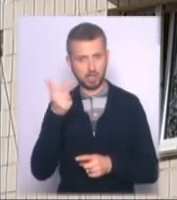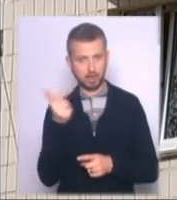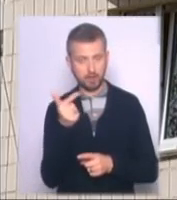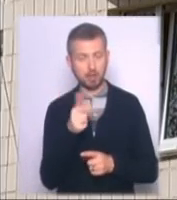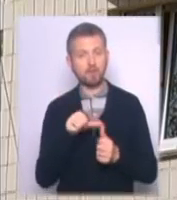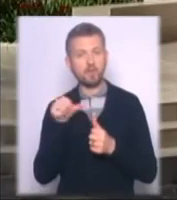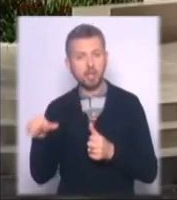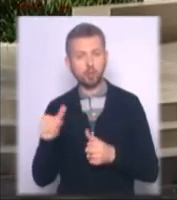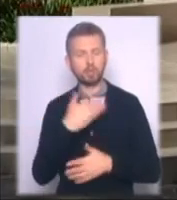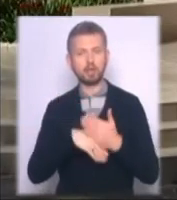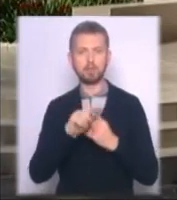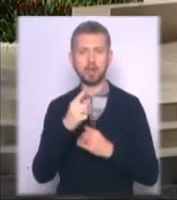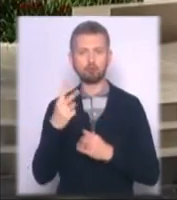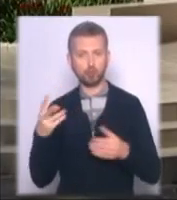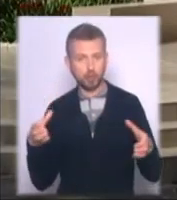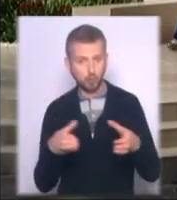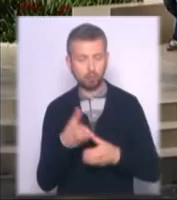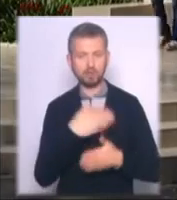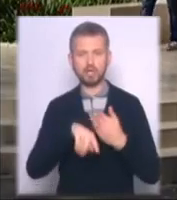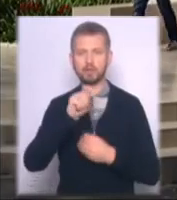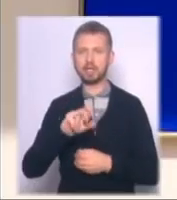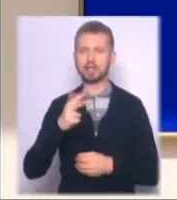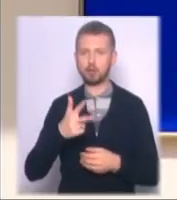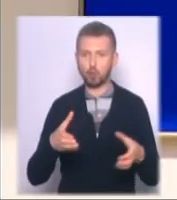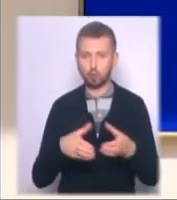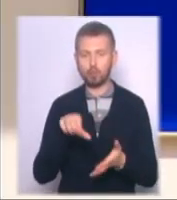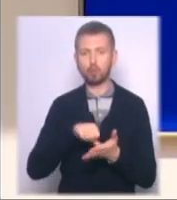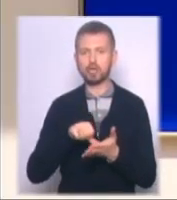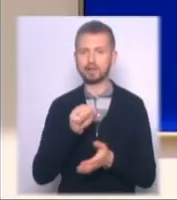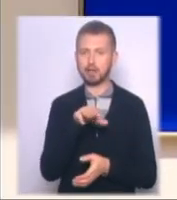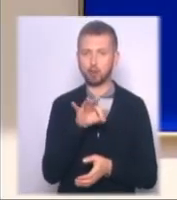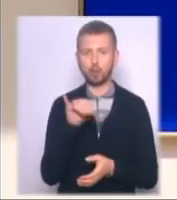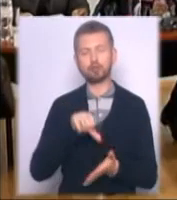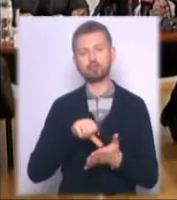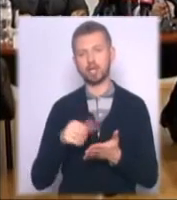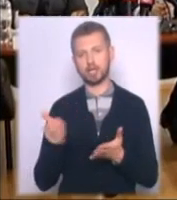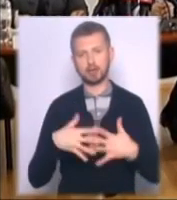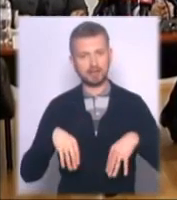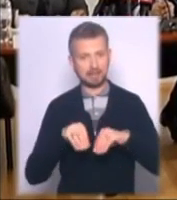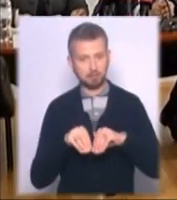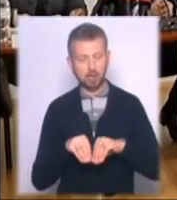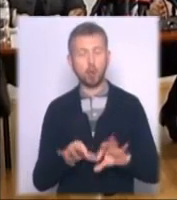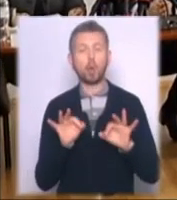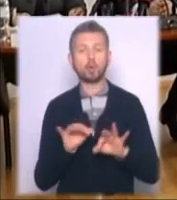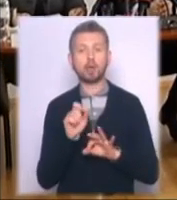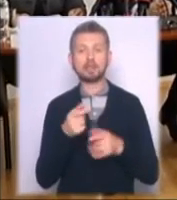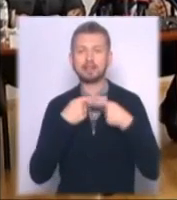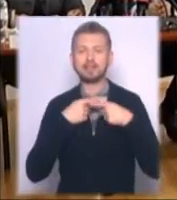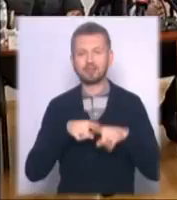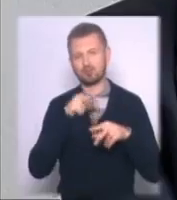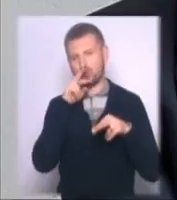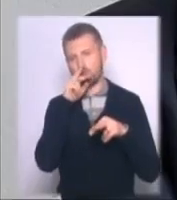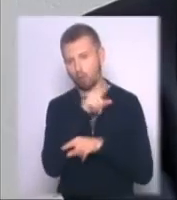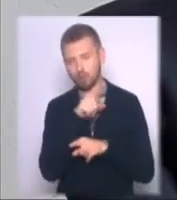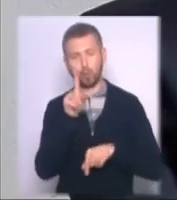інваліди 1-2 груп, інваліди війни 3 групи, учасники АТО та члени їхніх сімей. Однак, за технічною помилкою,